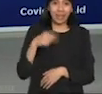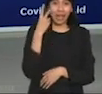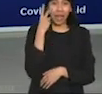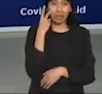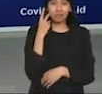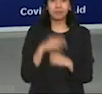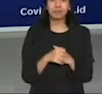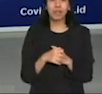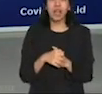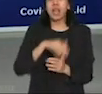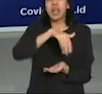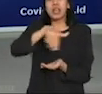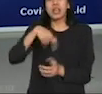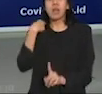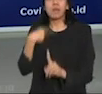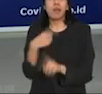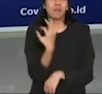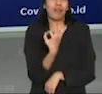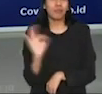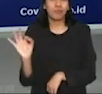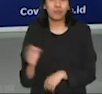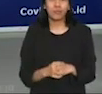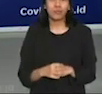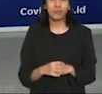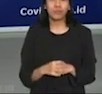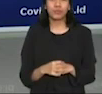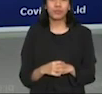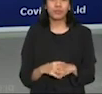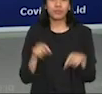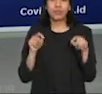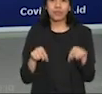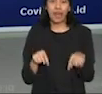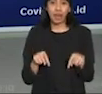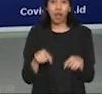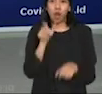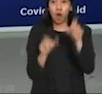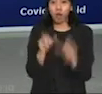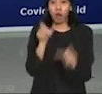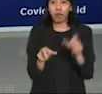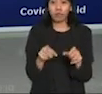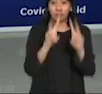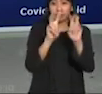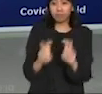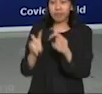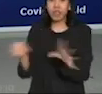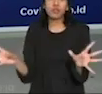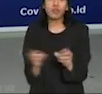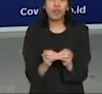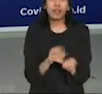tambahan reagennya lagi sampai saat ini spesimen yang telah diperiksa sebanyak 100